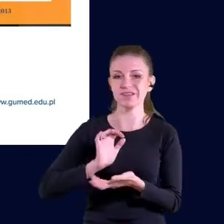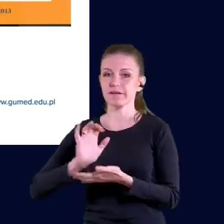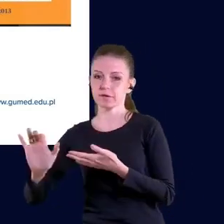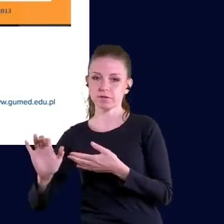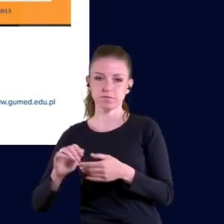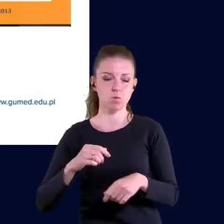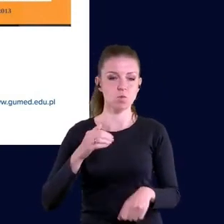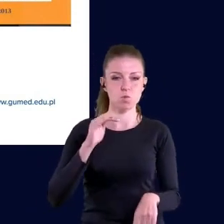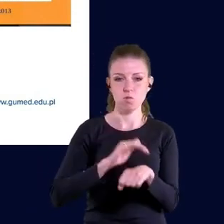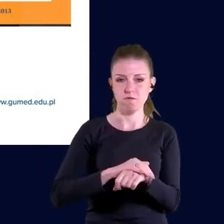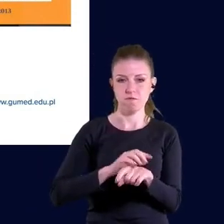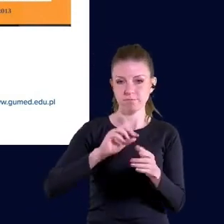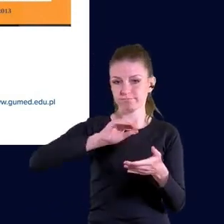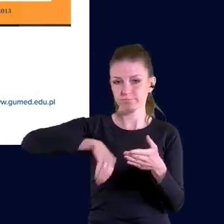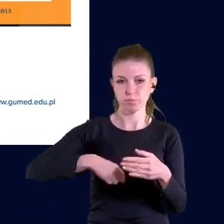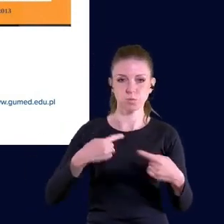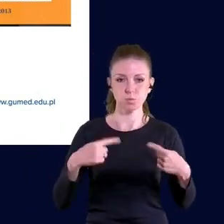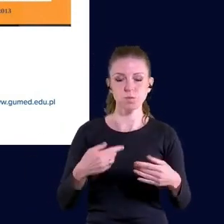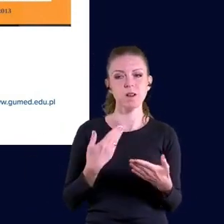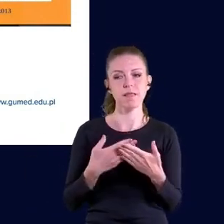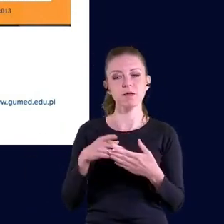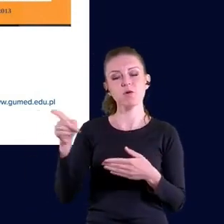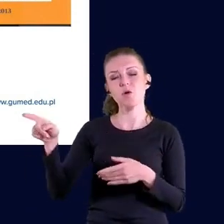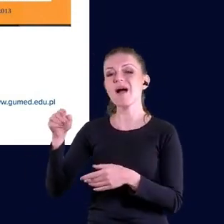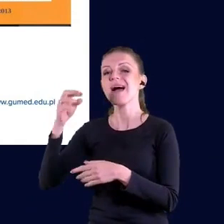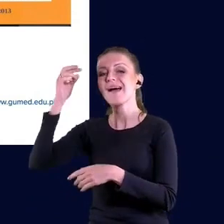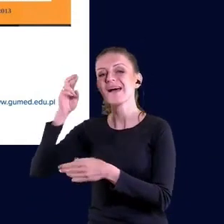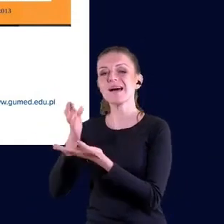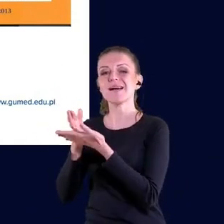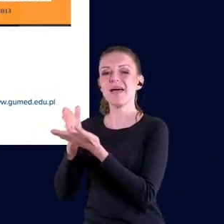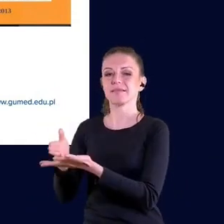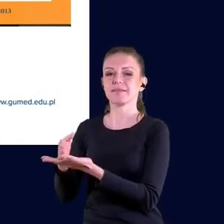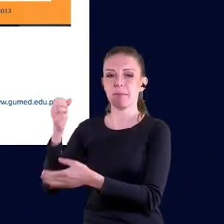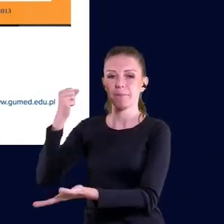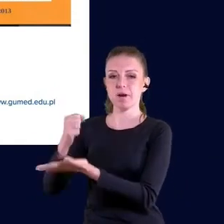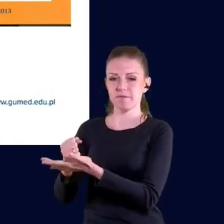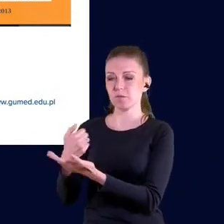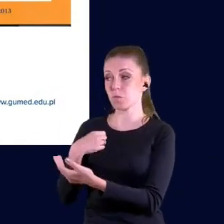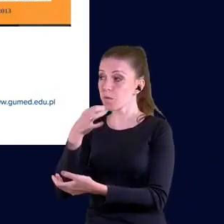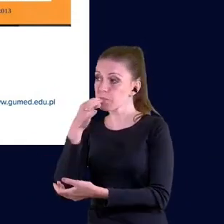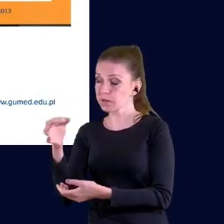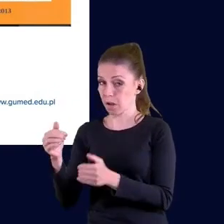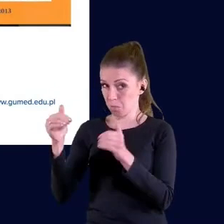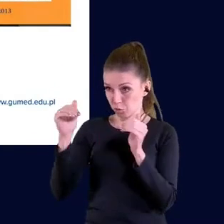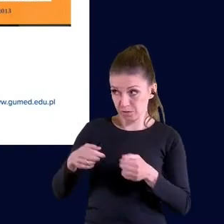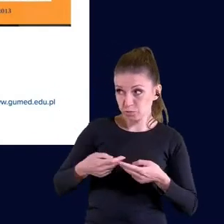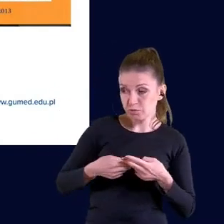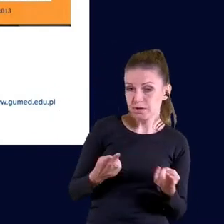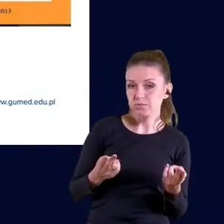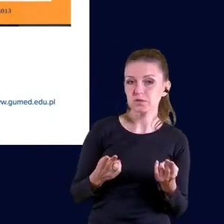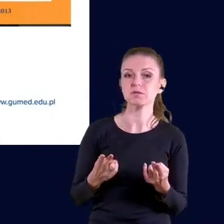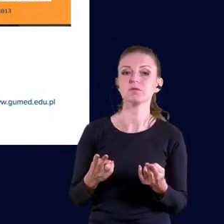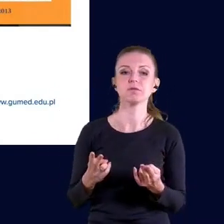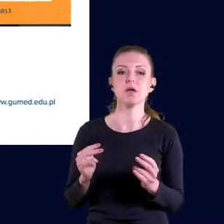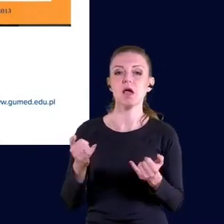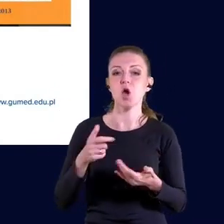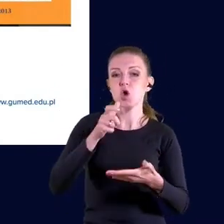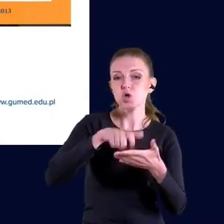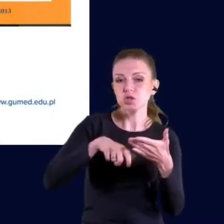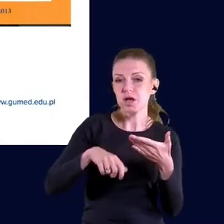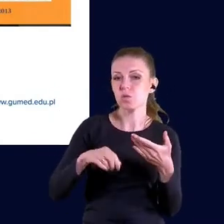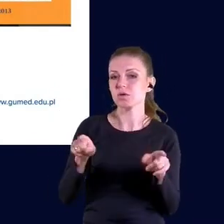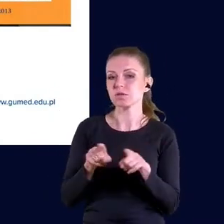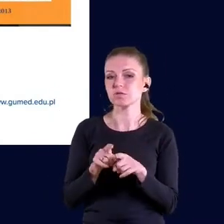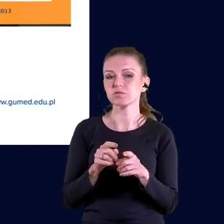uczelnianego zespołu Radców Prawnych o opinię czy w ogóle możemy udostępnić ale rozdziały i monografie z